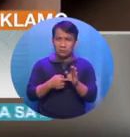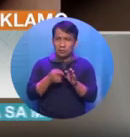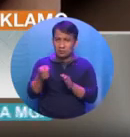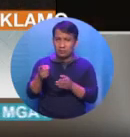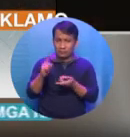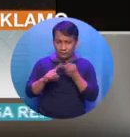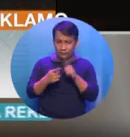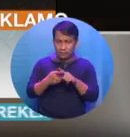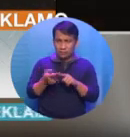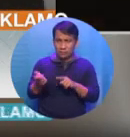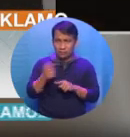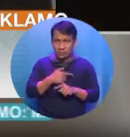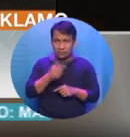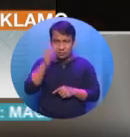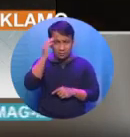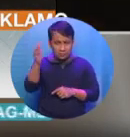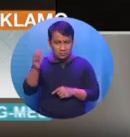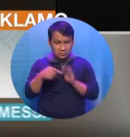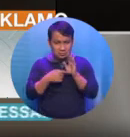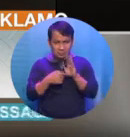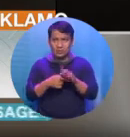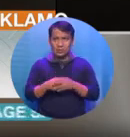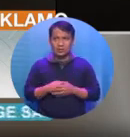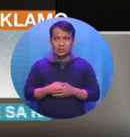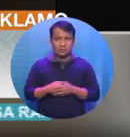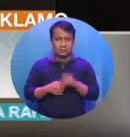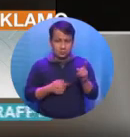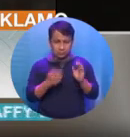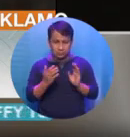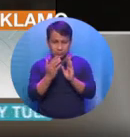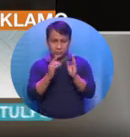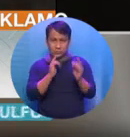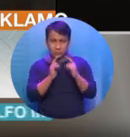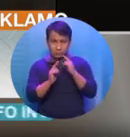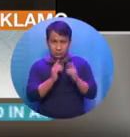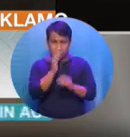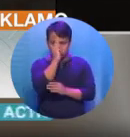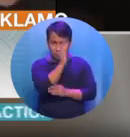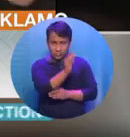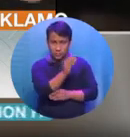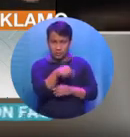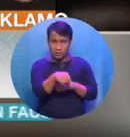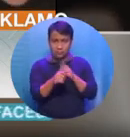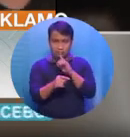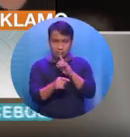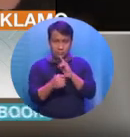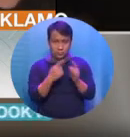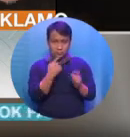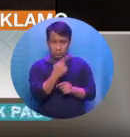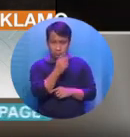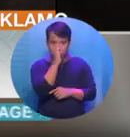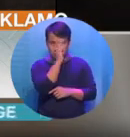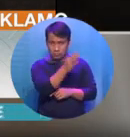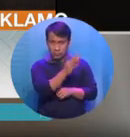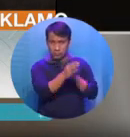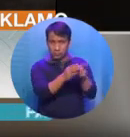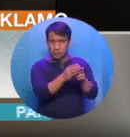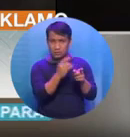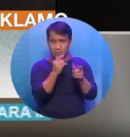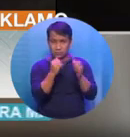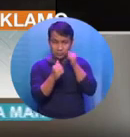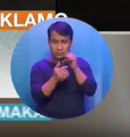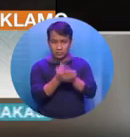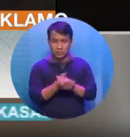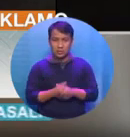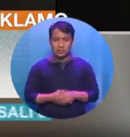mo, na kaibigan niya. Opo, sir. Okay. Kinumprantan niyo po ba siya tungkol dito at ano pong sabi niya? Sabi niya,